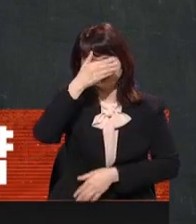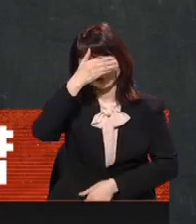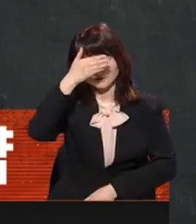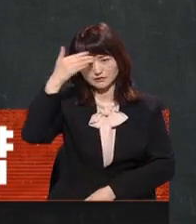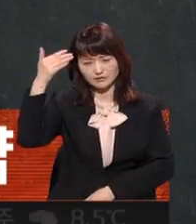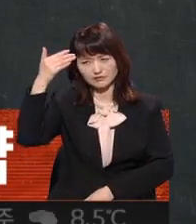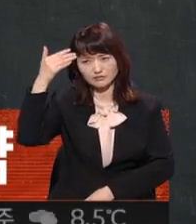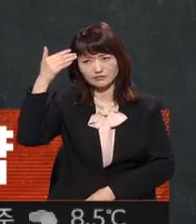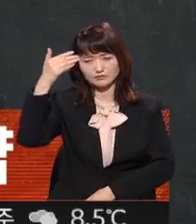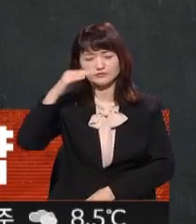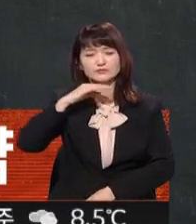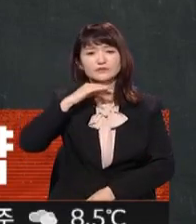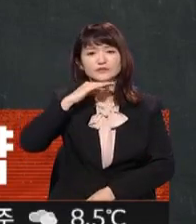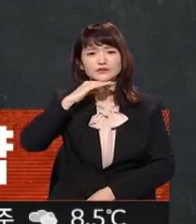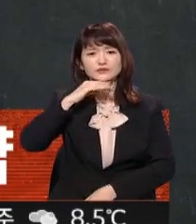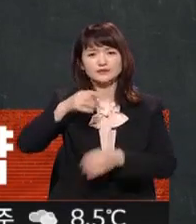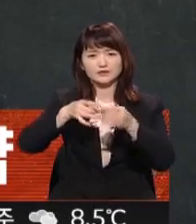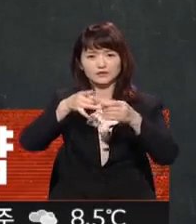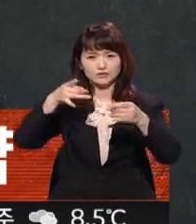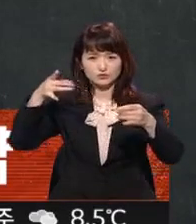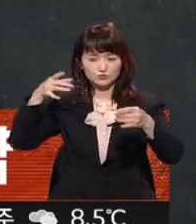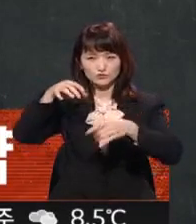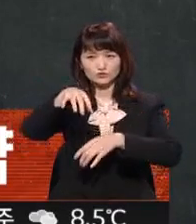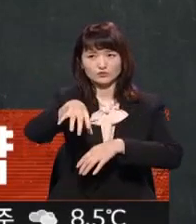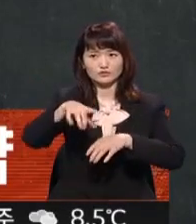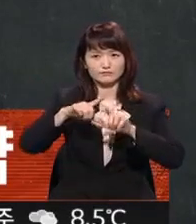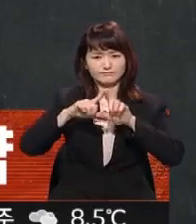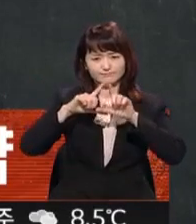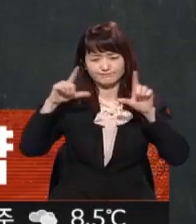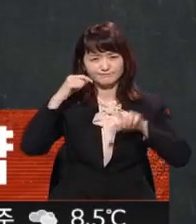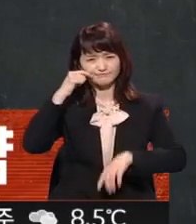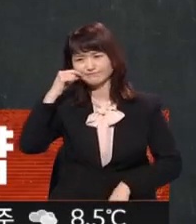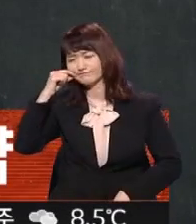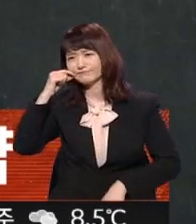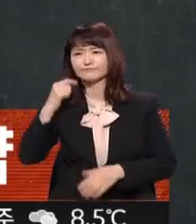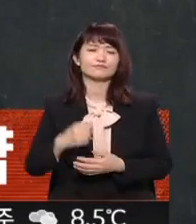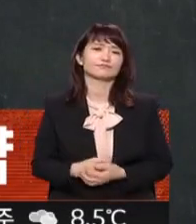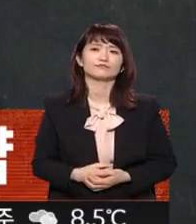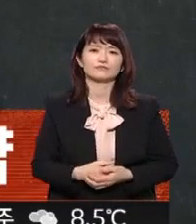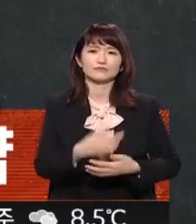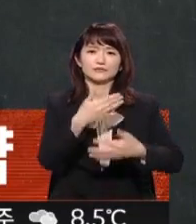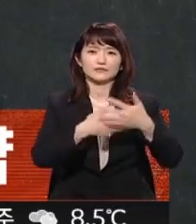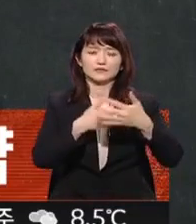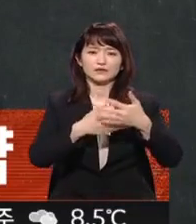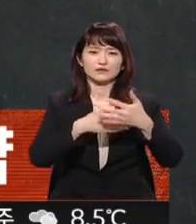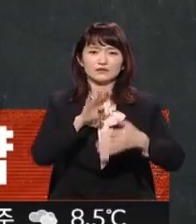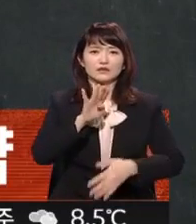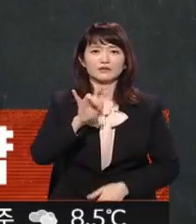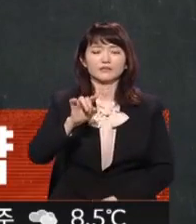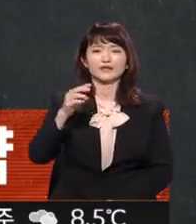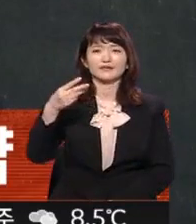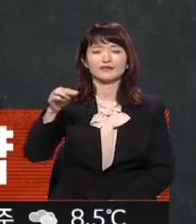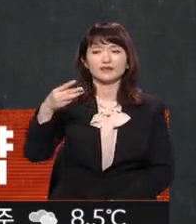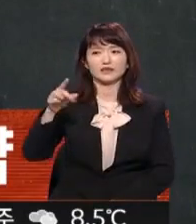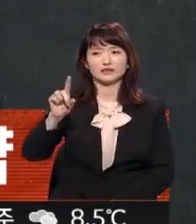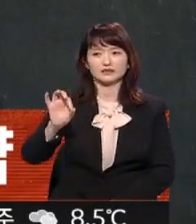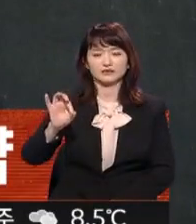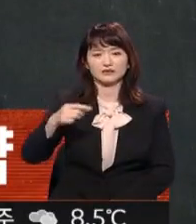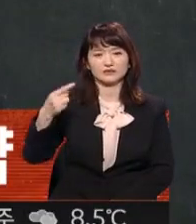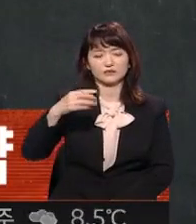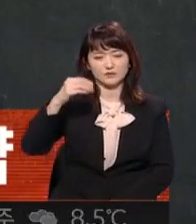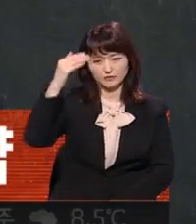충무로에서 정상급 활약을 펼치고 있습니다 특히 영화 베테랑으론 천만 배우 반열에 올랐습니다 청룡영화제에서 두 차례나